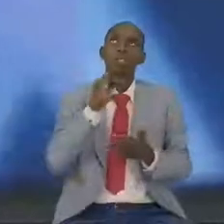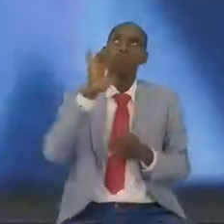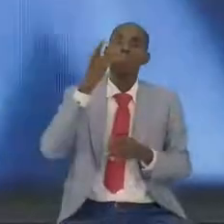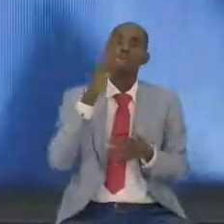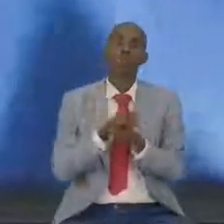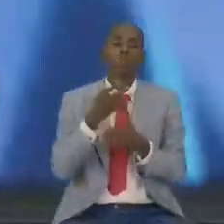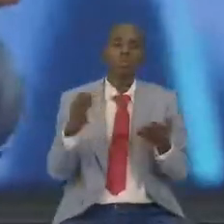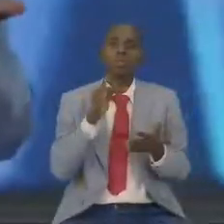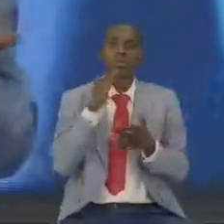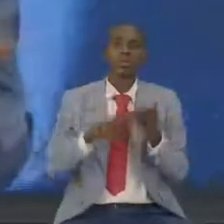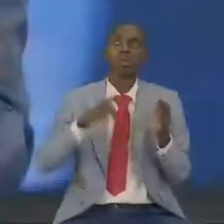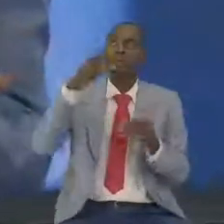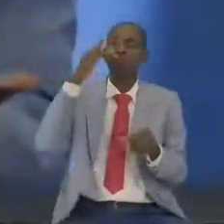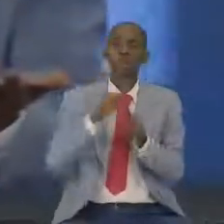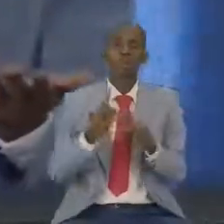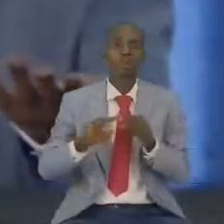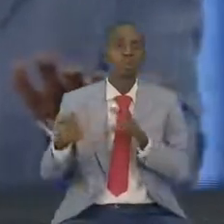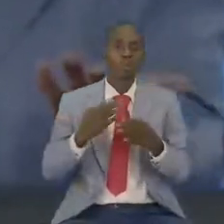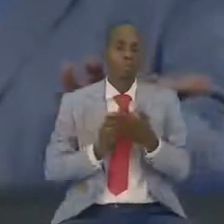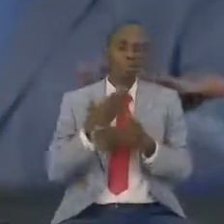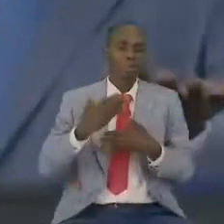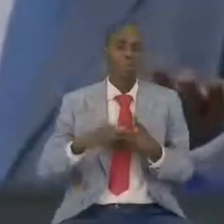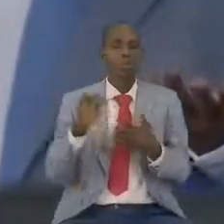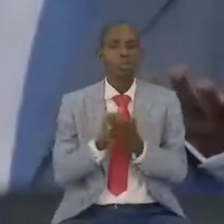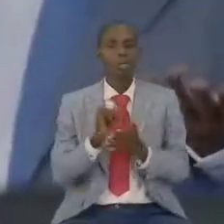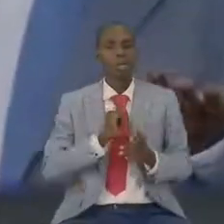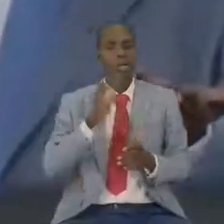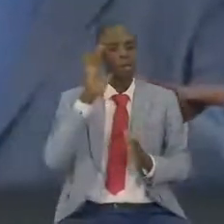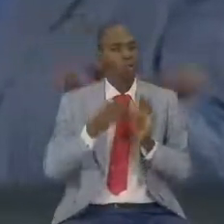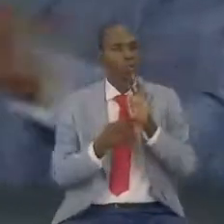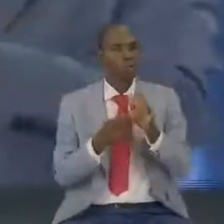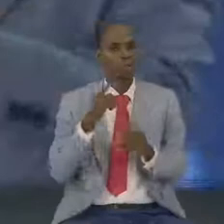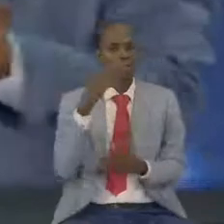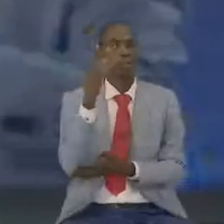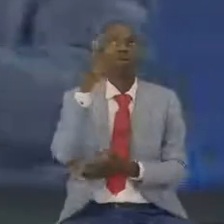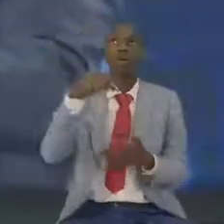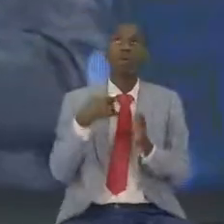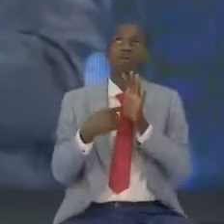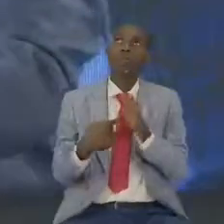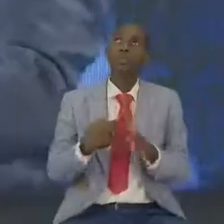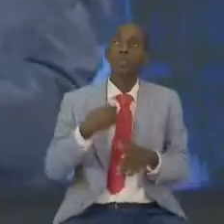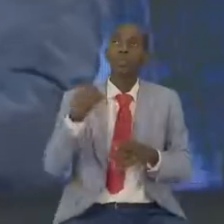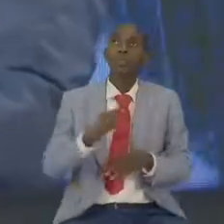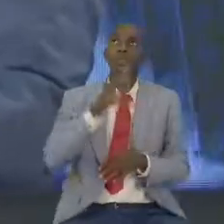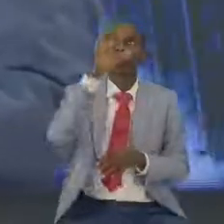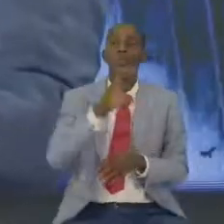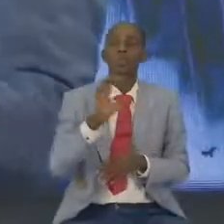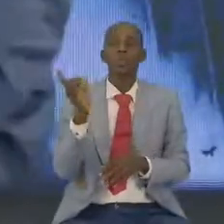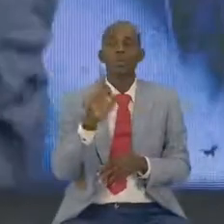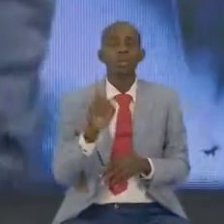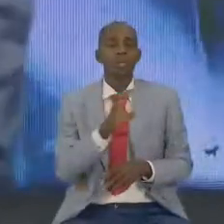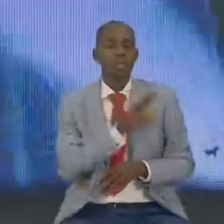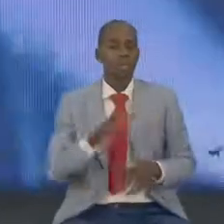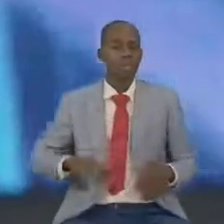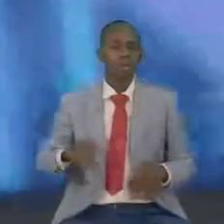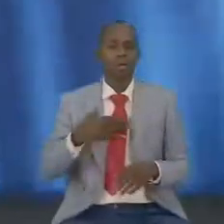ce que tu as promis faire. Pas de là. Tu m'as montré l'arbre. Tu m'as montré la croix sur laquelle Christ, mon Sauveur, est